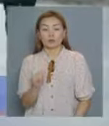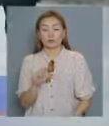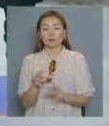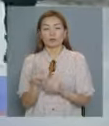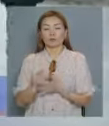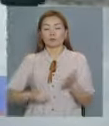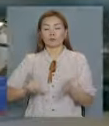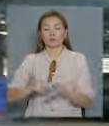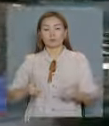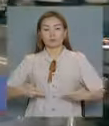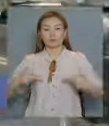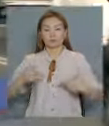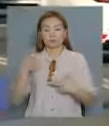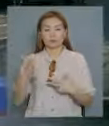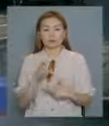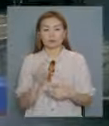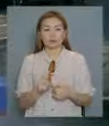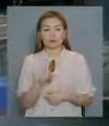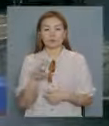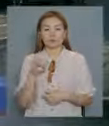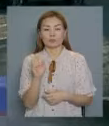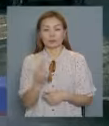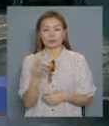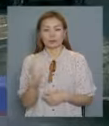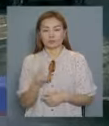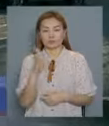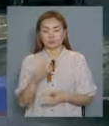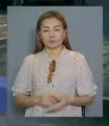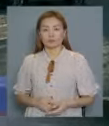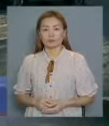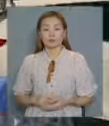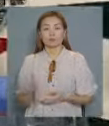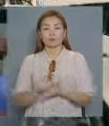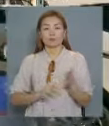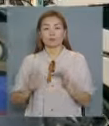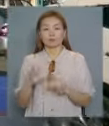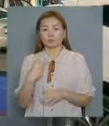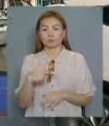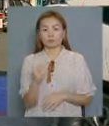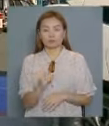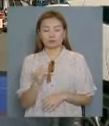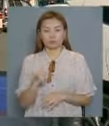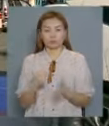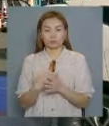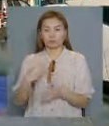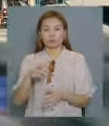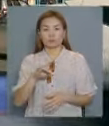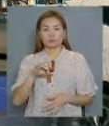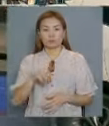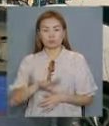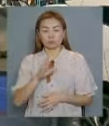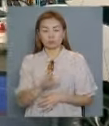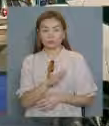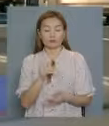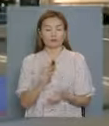Заявки принимаются онлайн через портал business.yenbek.kz. Подача заявок проводится с 20 февраля по 3 марта.